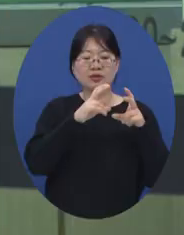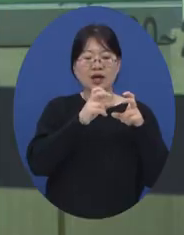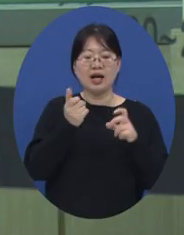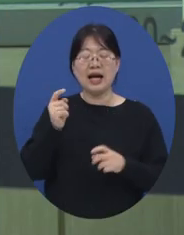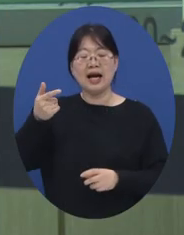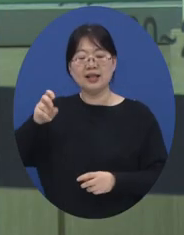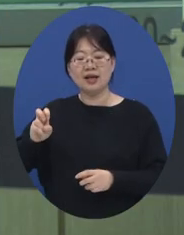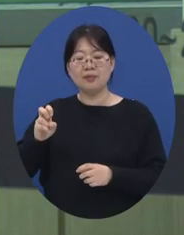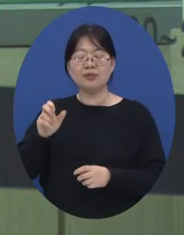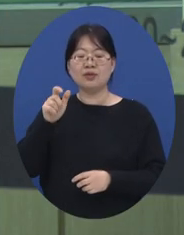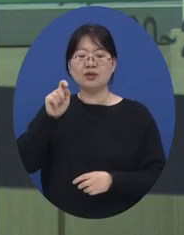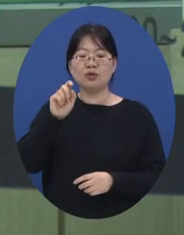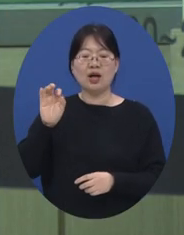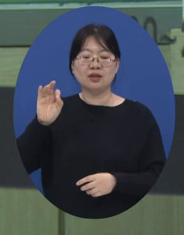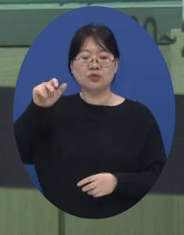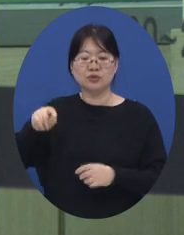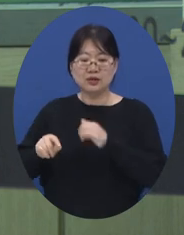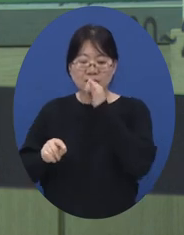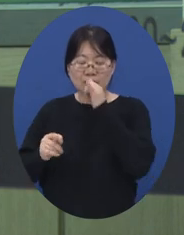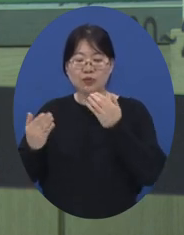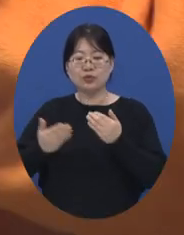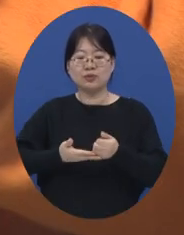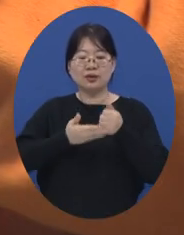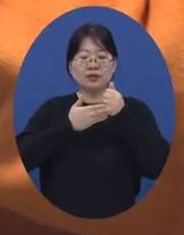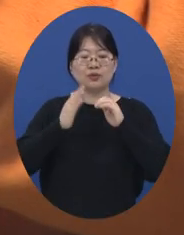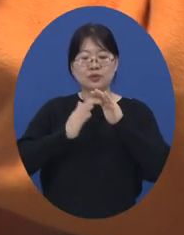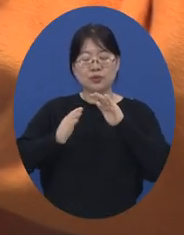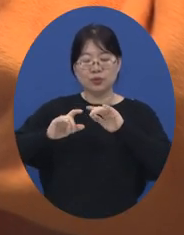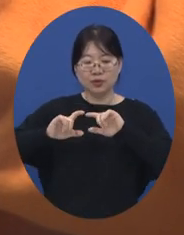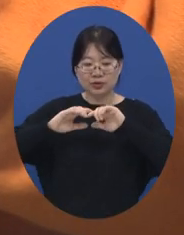설치하는 등 노동이 존중받는 공정한 사회를 이루기